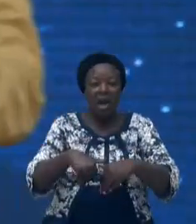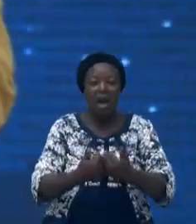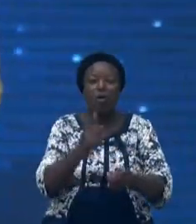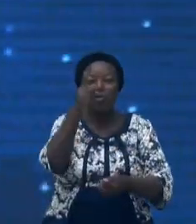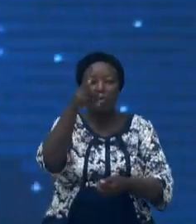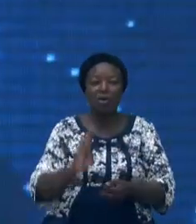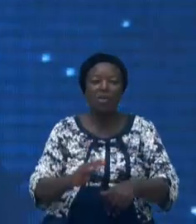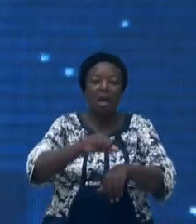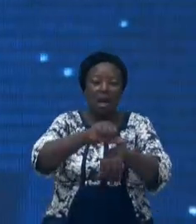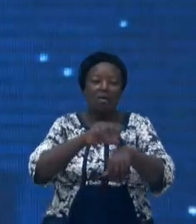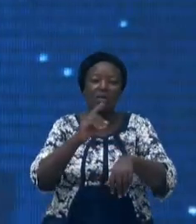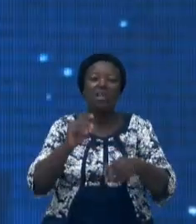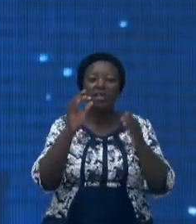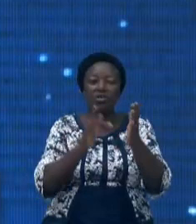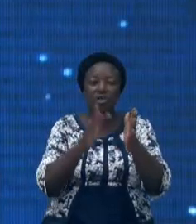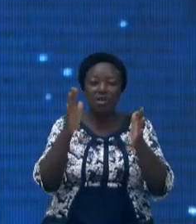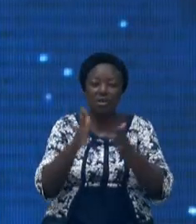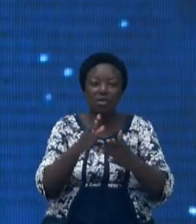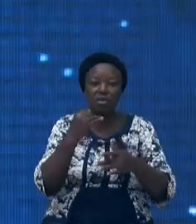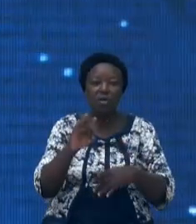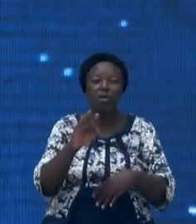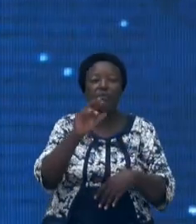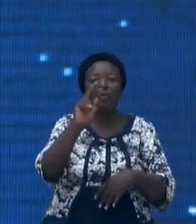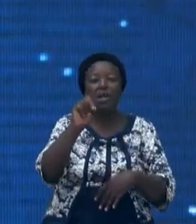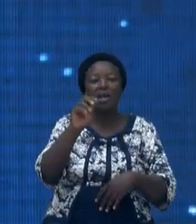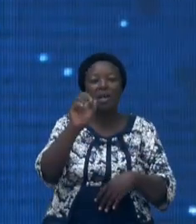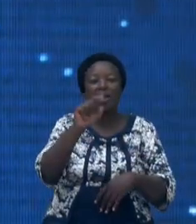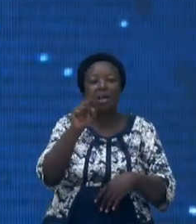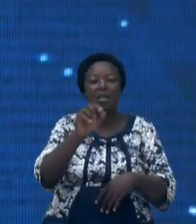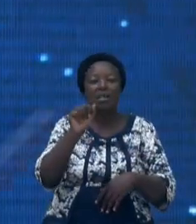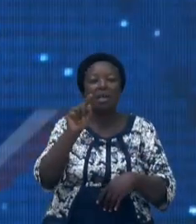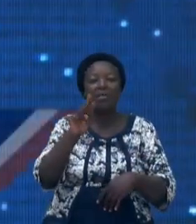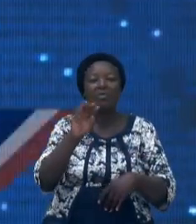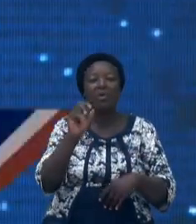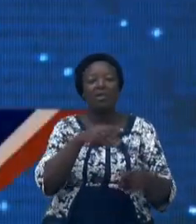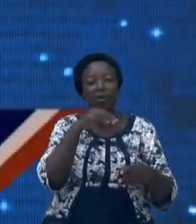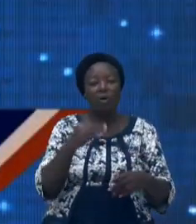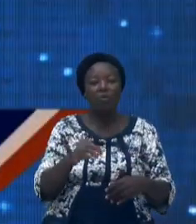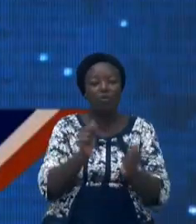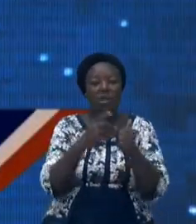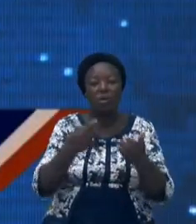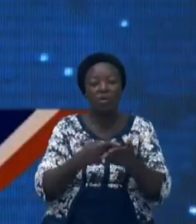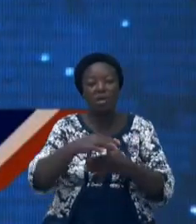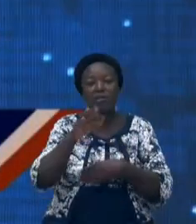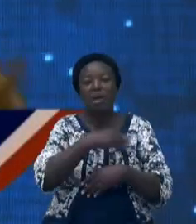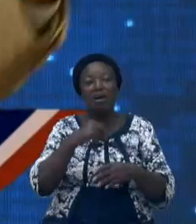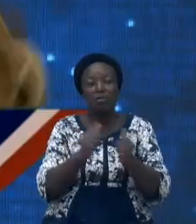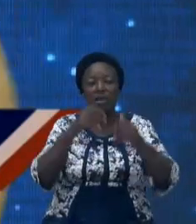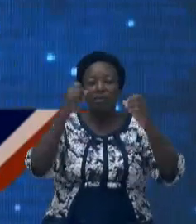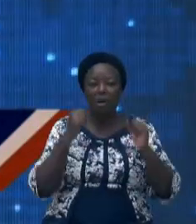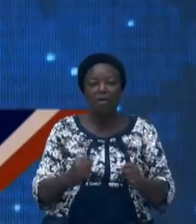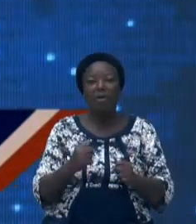vous savez comédien aux élections comme un dieu a oint du saint-esprit et de foi jésus de